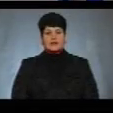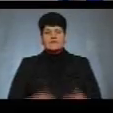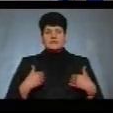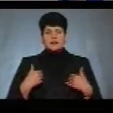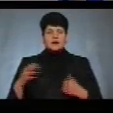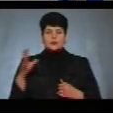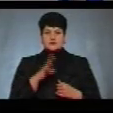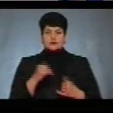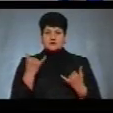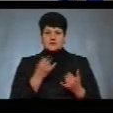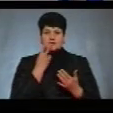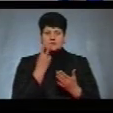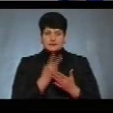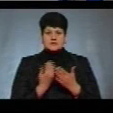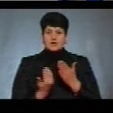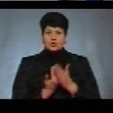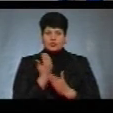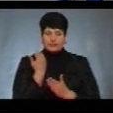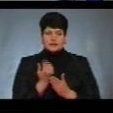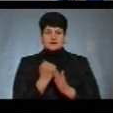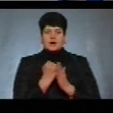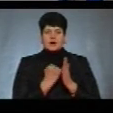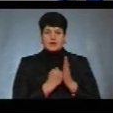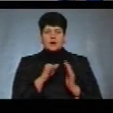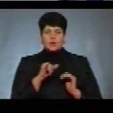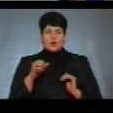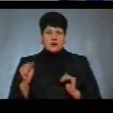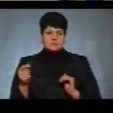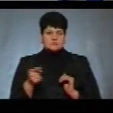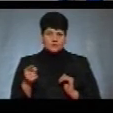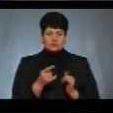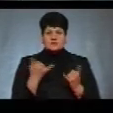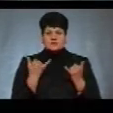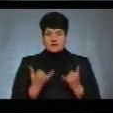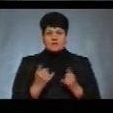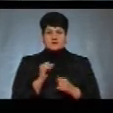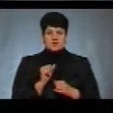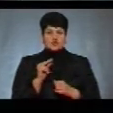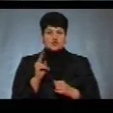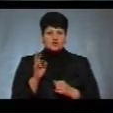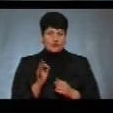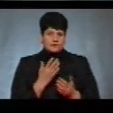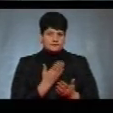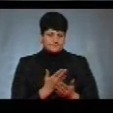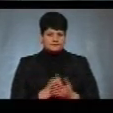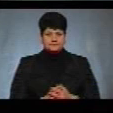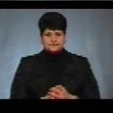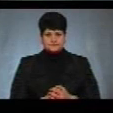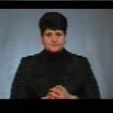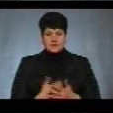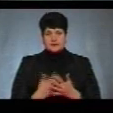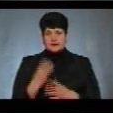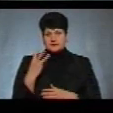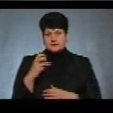Вітаю усіх, хто щойно приєднався до нас. Новини в ефірі телеканалу UA Тернопіль, студії Анастасія Чечко. Майже 300